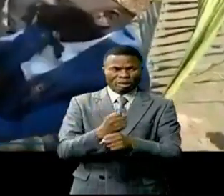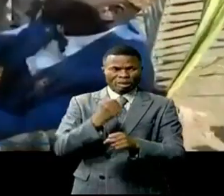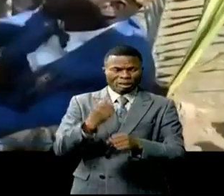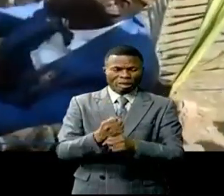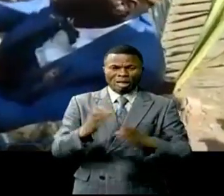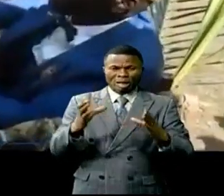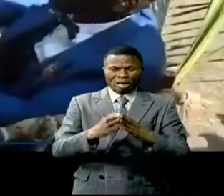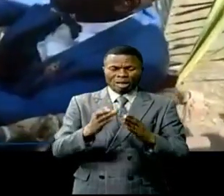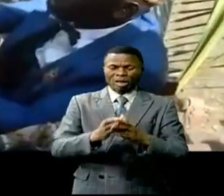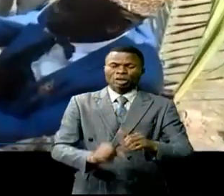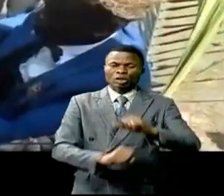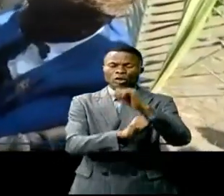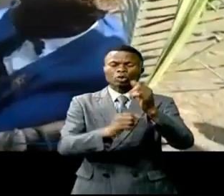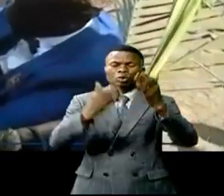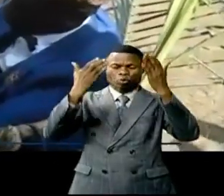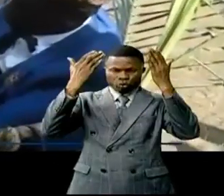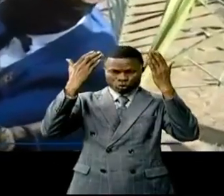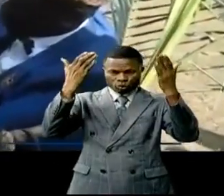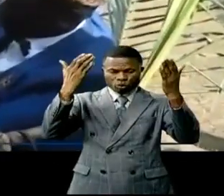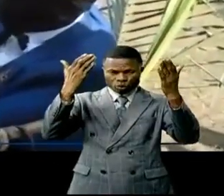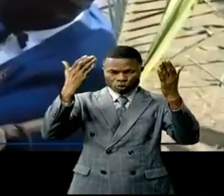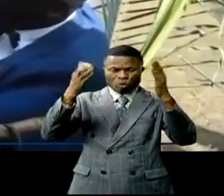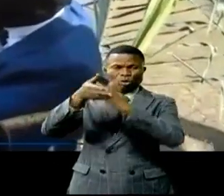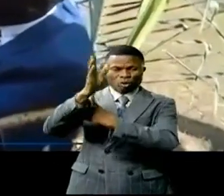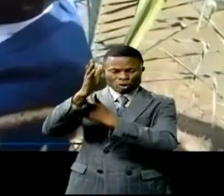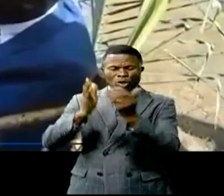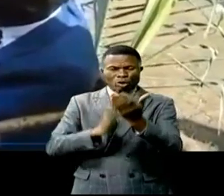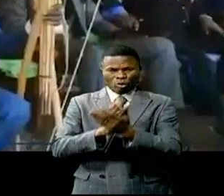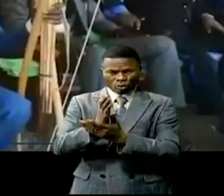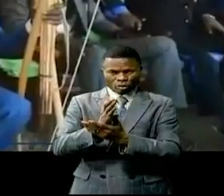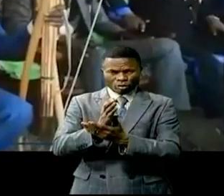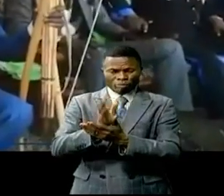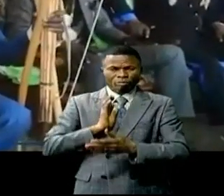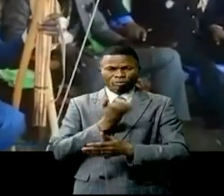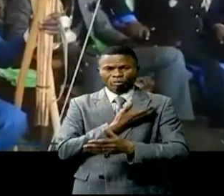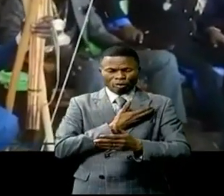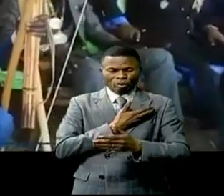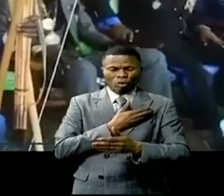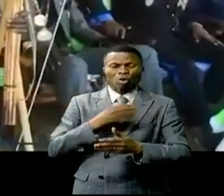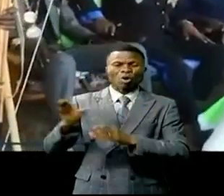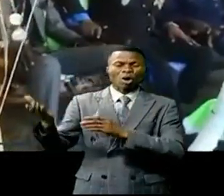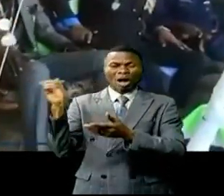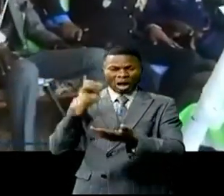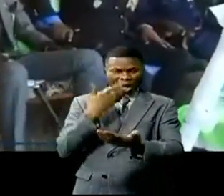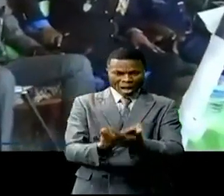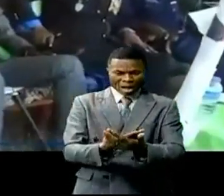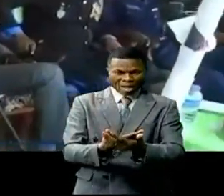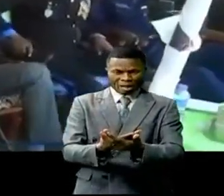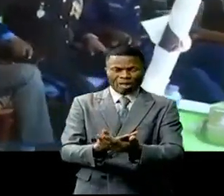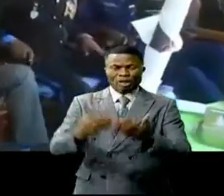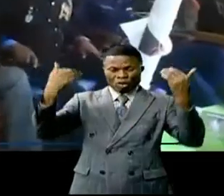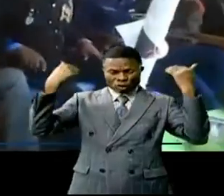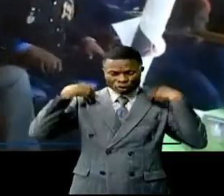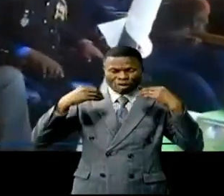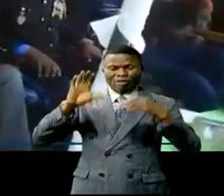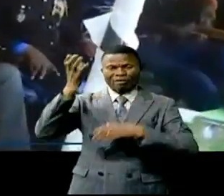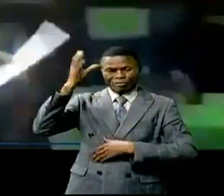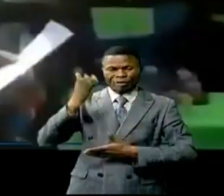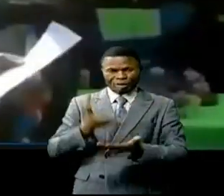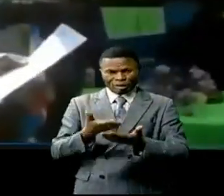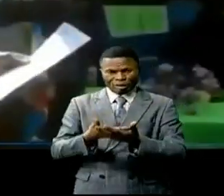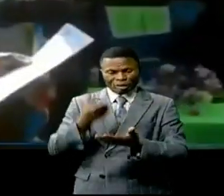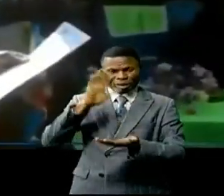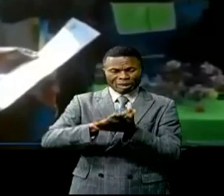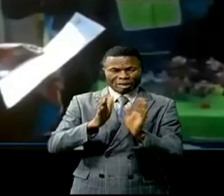avec l'aide du Seigneur comme il se doit. Que notre avènement à la tête de ce groupement soit pour